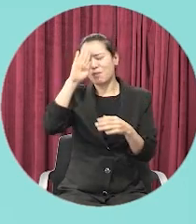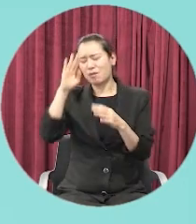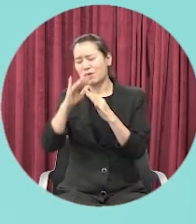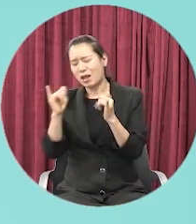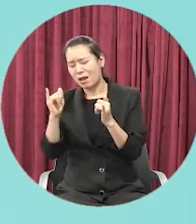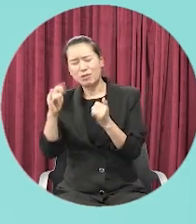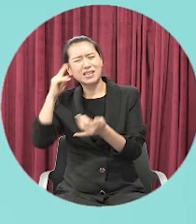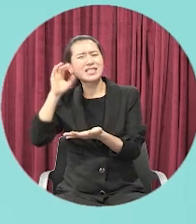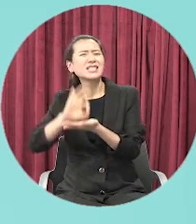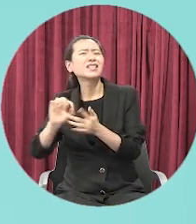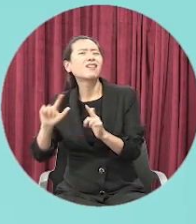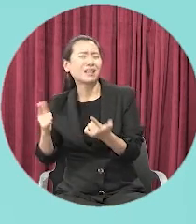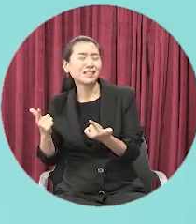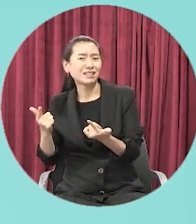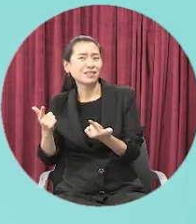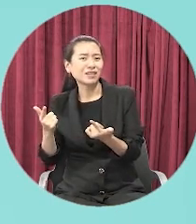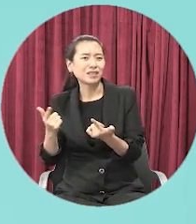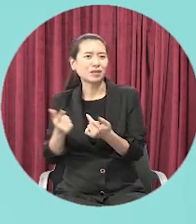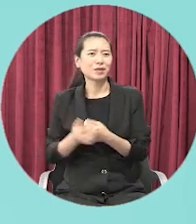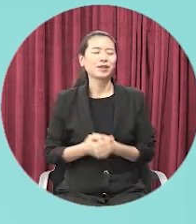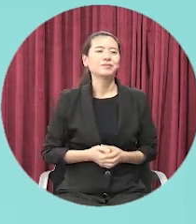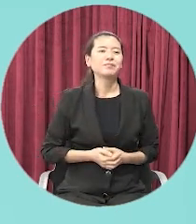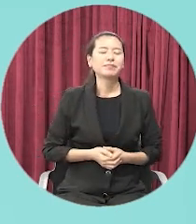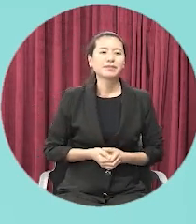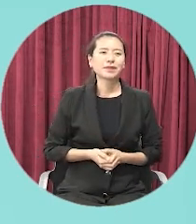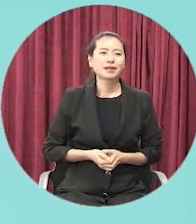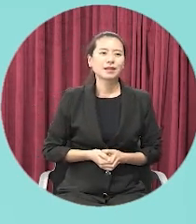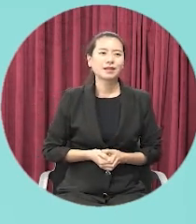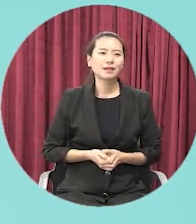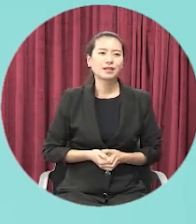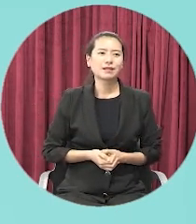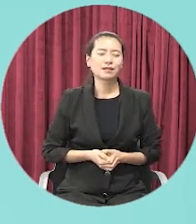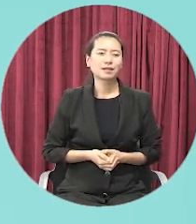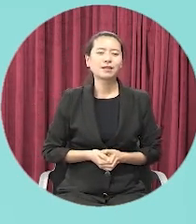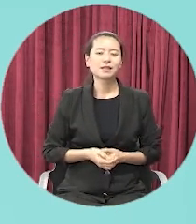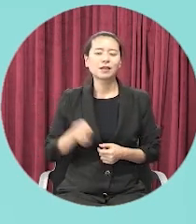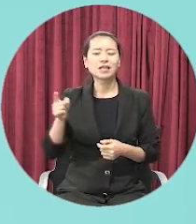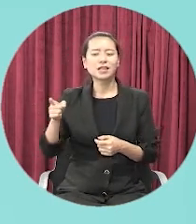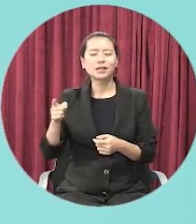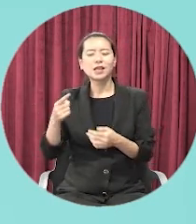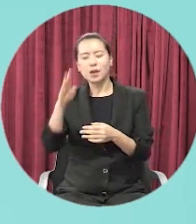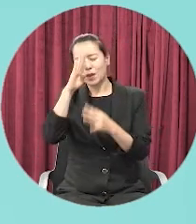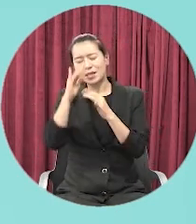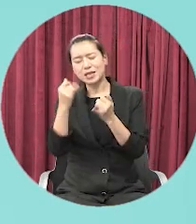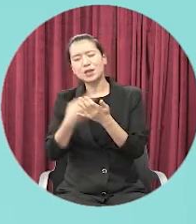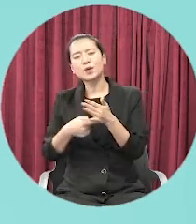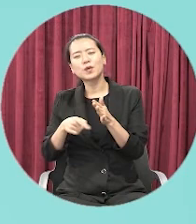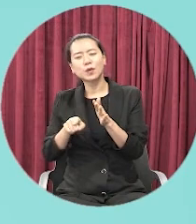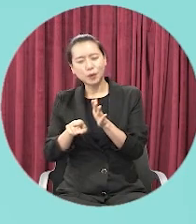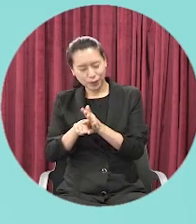개인적으로 정적과 있으니까 너 전직이 학교에서 그런 쪽에 앞으로 갈 길이 굉장히 않겠다 이런 생각을 합니다 특히 노인